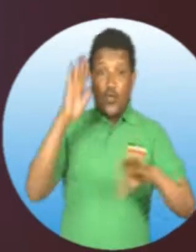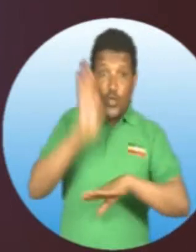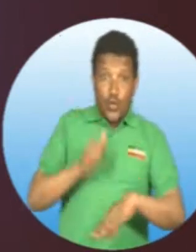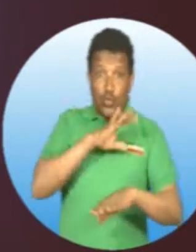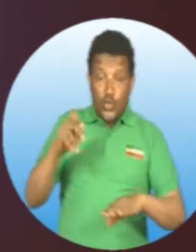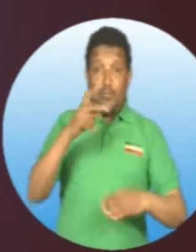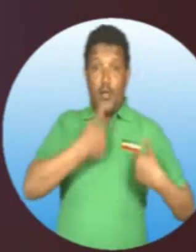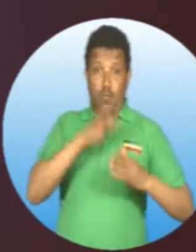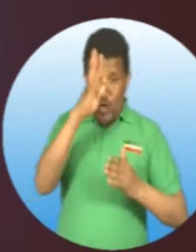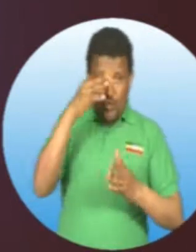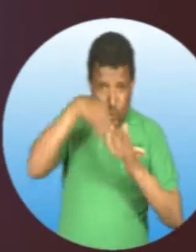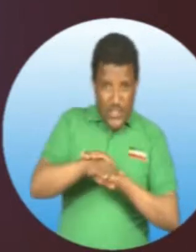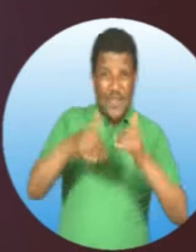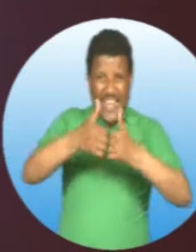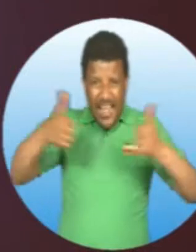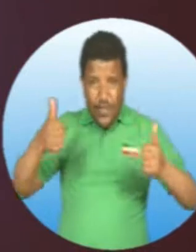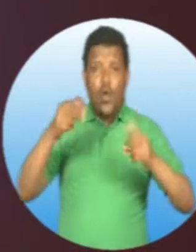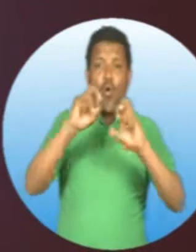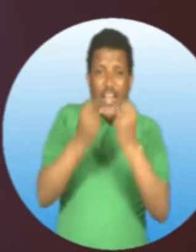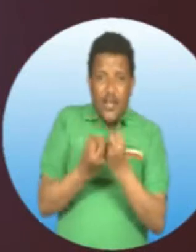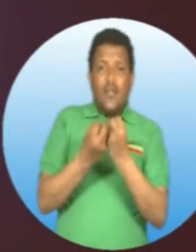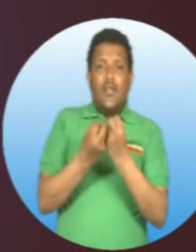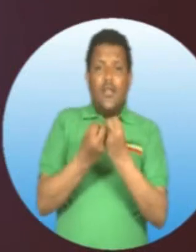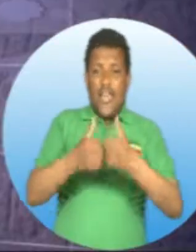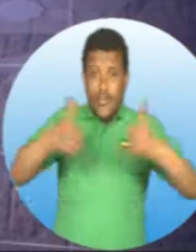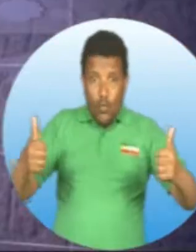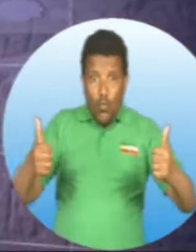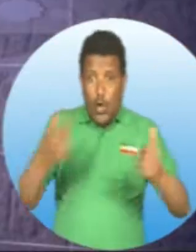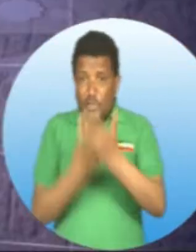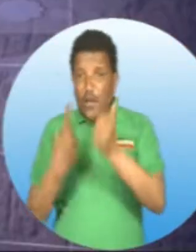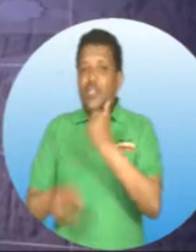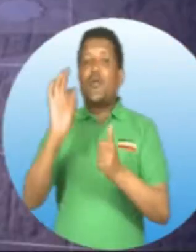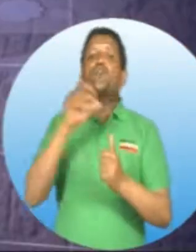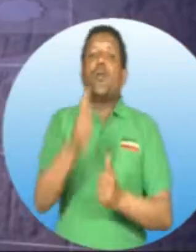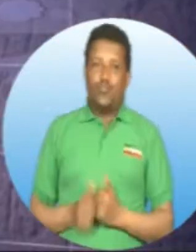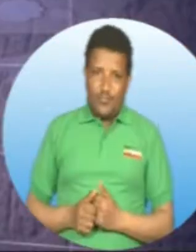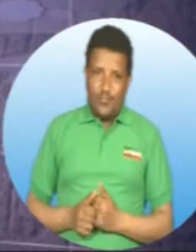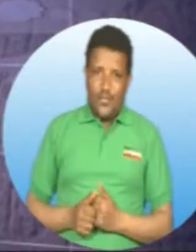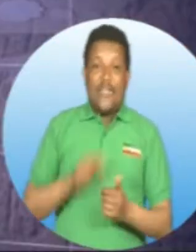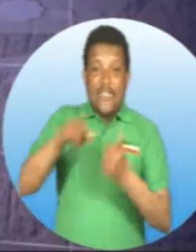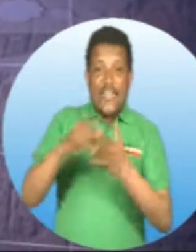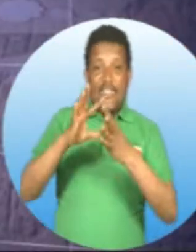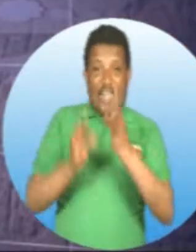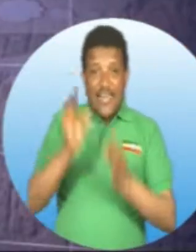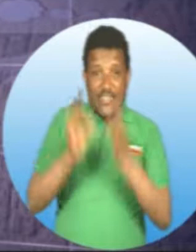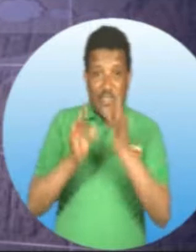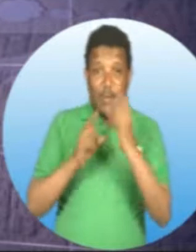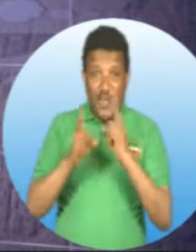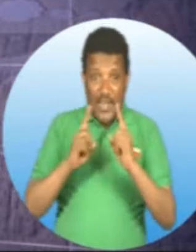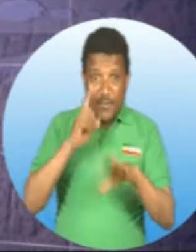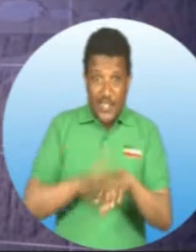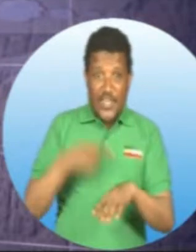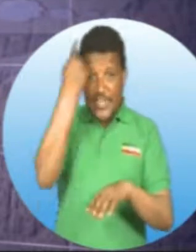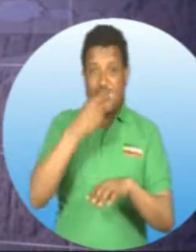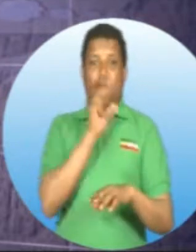ውስጥ በተናጠል ወገን ለይተው ለየብቻቸው የሚገኙ አይደሉም። ስለ ታሪክ ሲወሳ ገጸ